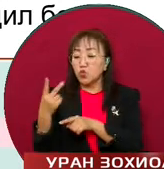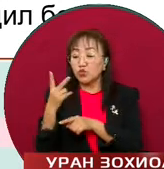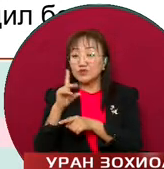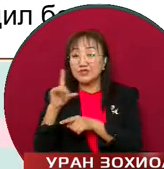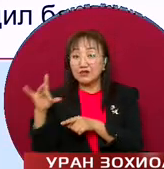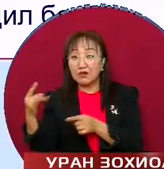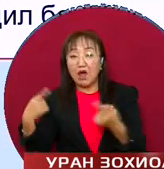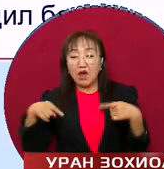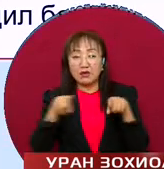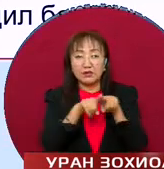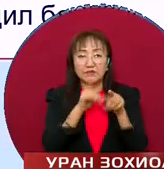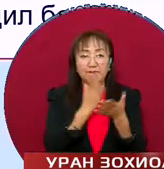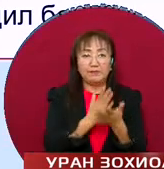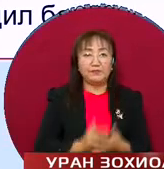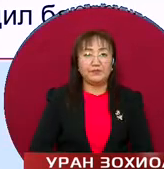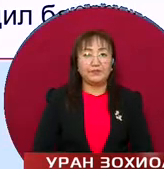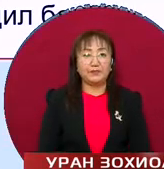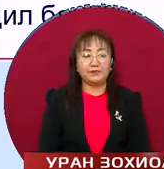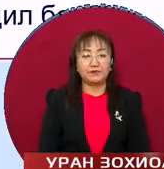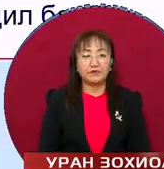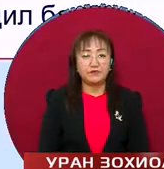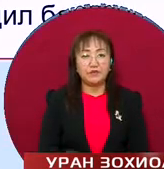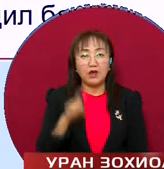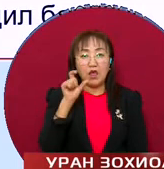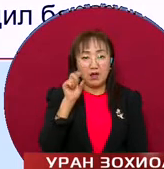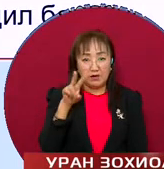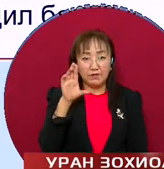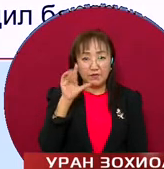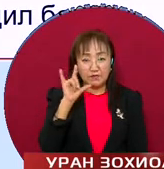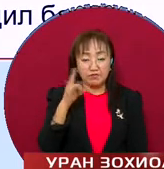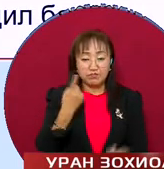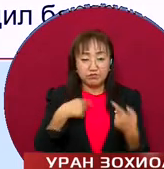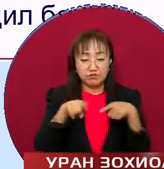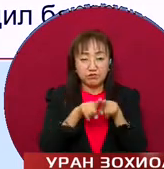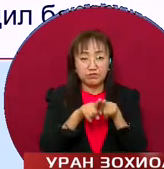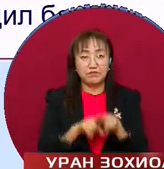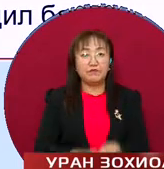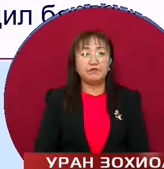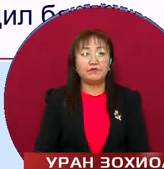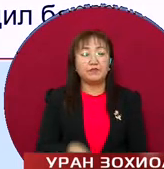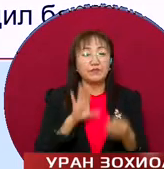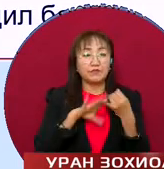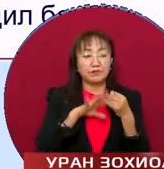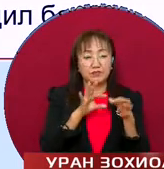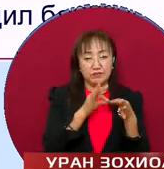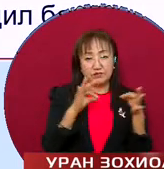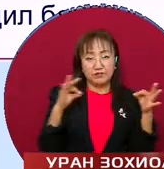За хэлбэрээр нь адилтгсан байна. За дараагийн үйлбэр.